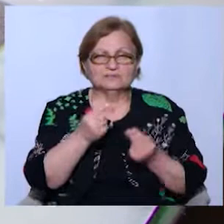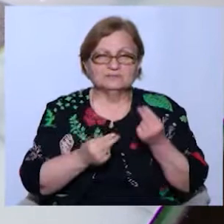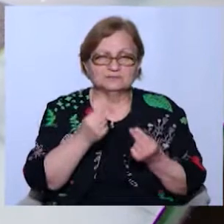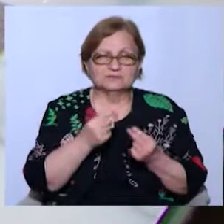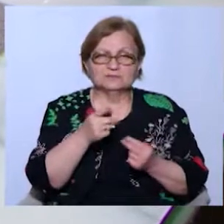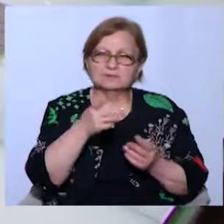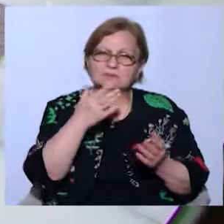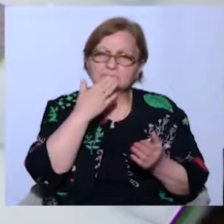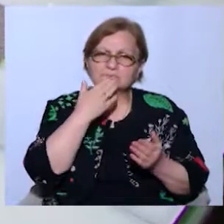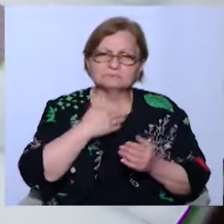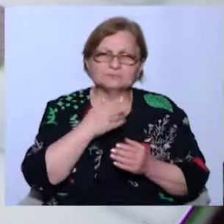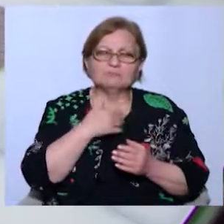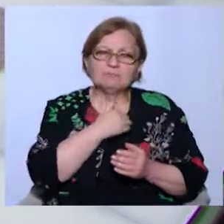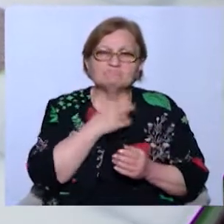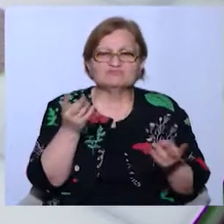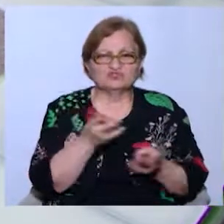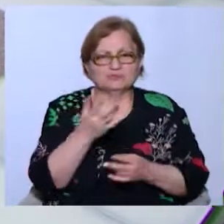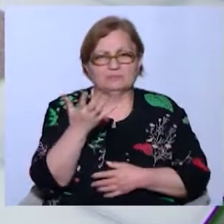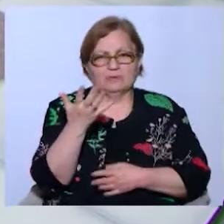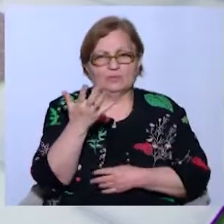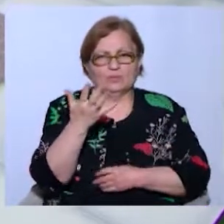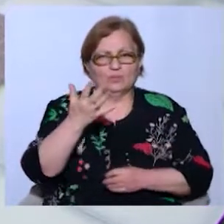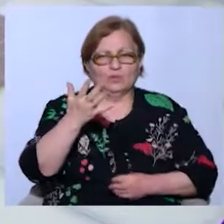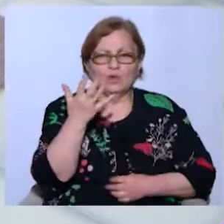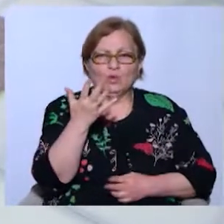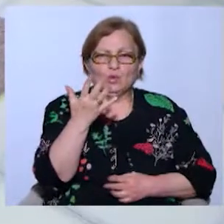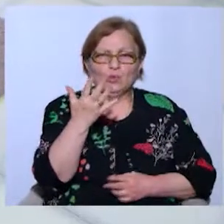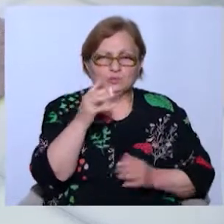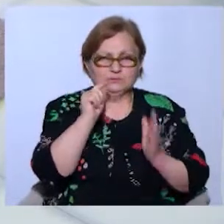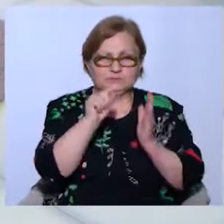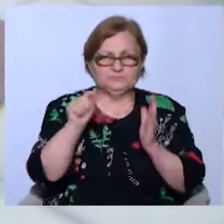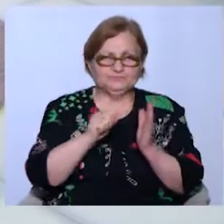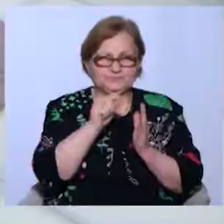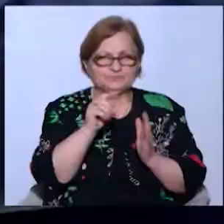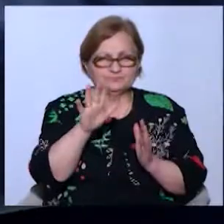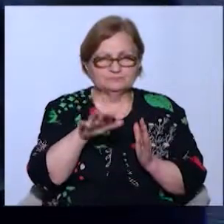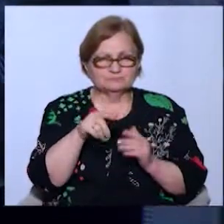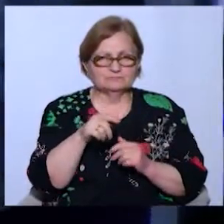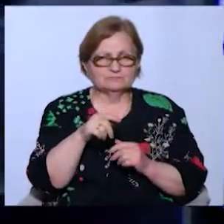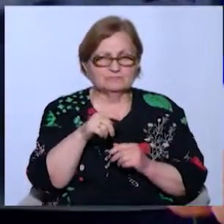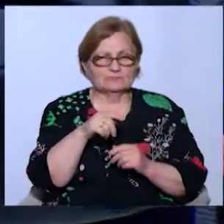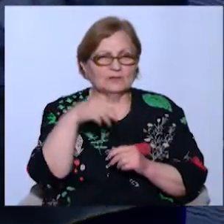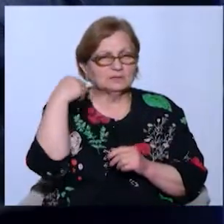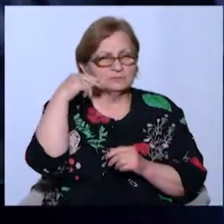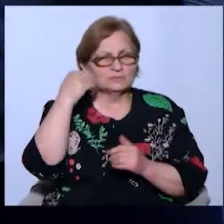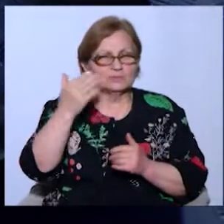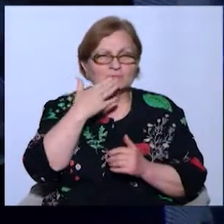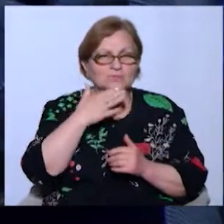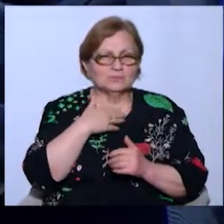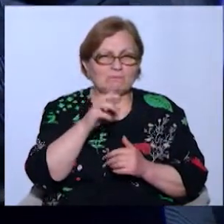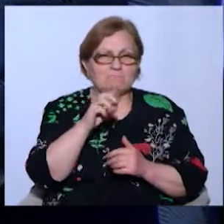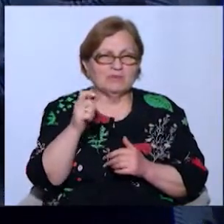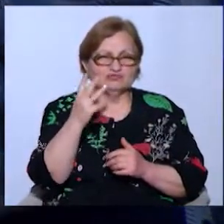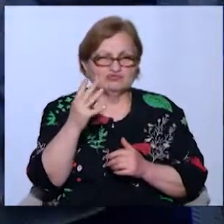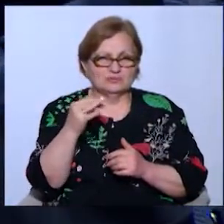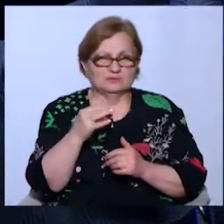ჭირდებათ სიტყვაზე ხუთიანი შაში, უკაცრავად ბეში, როგორც ამბობენ ხოლმე სპარსულ თურქულად ნარდის მოთამაშეები. თქვენ თუ